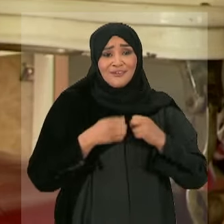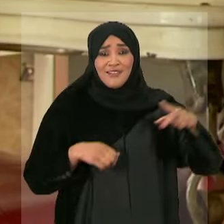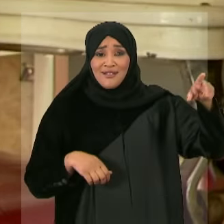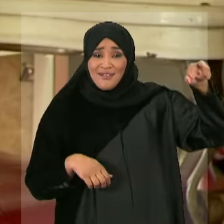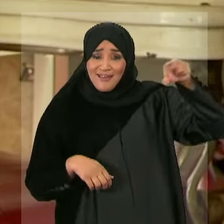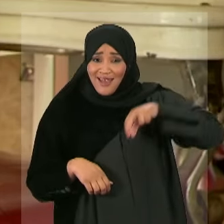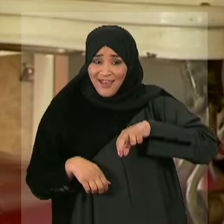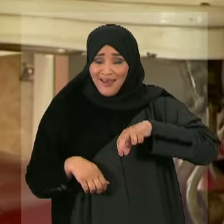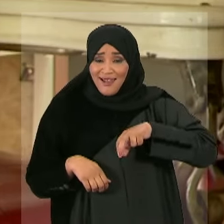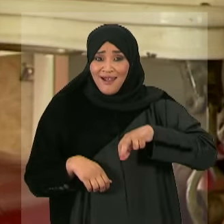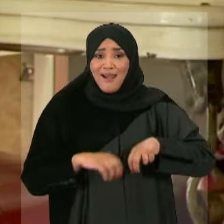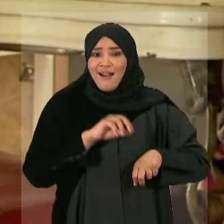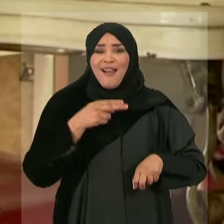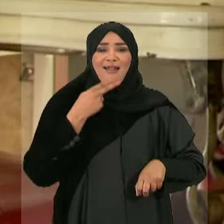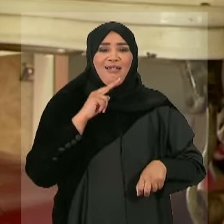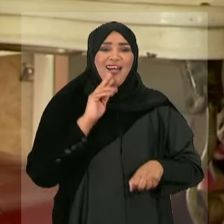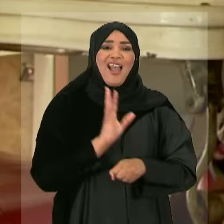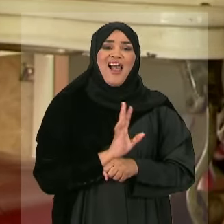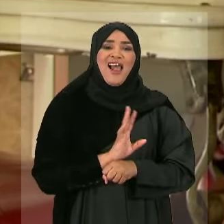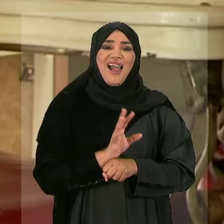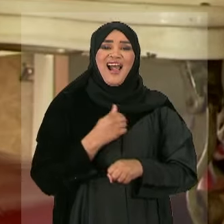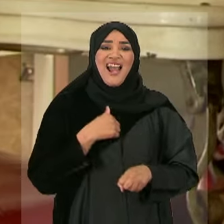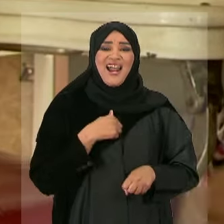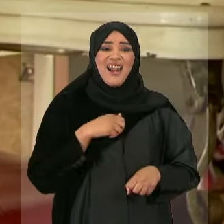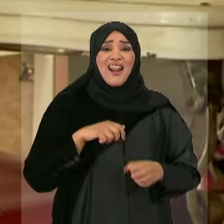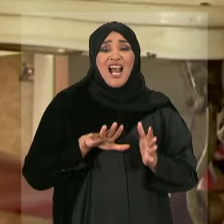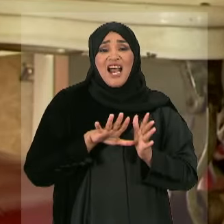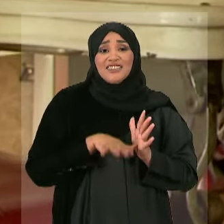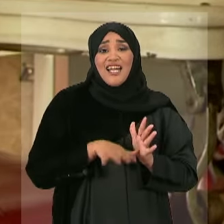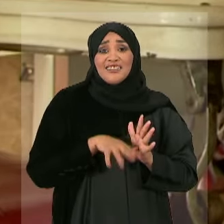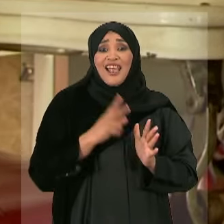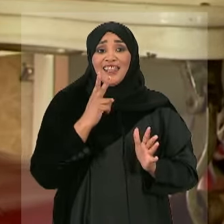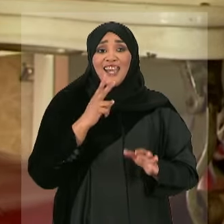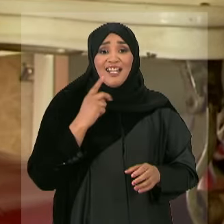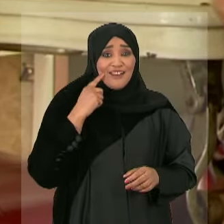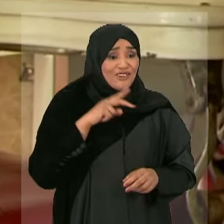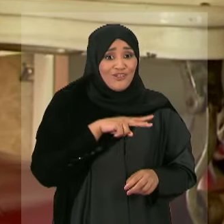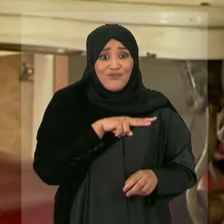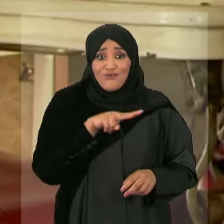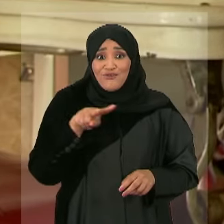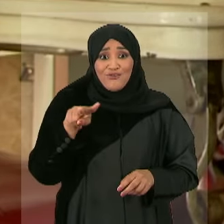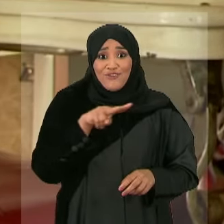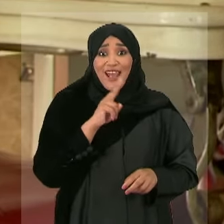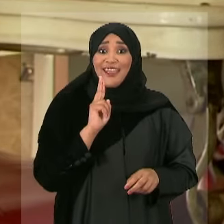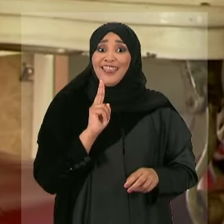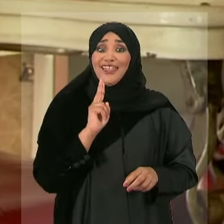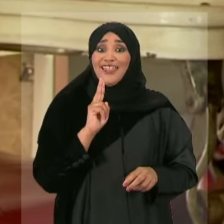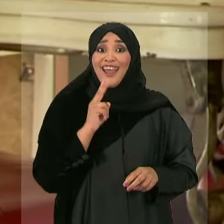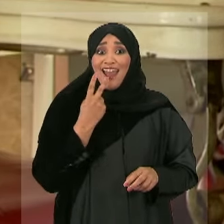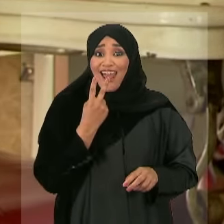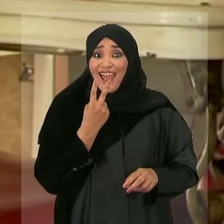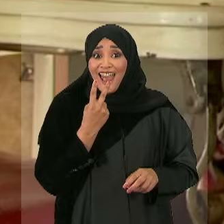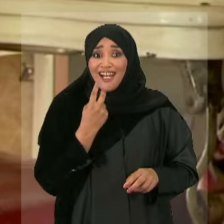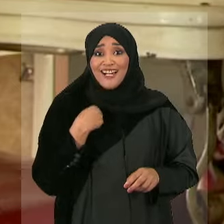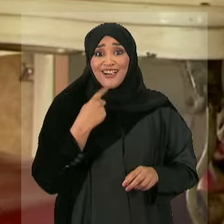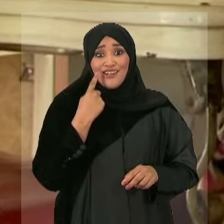نخرف نقول لقينا اوتومبيلين بالشارع، صادفونا اوتومبيلين بالشارع، تاكسيات من تاكسيات ابو العسل،